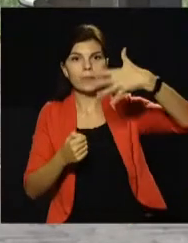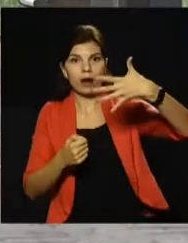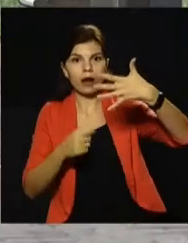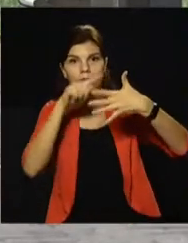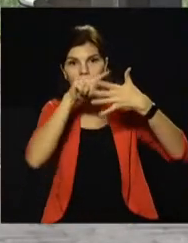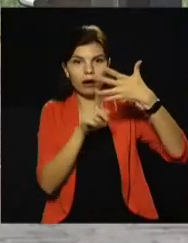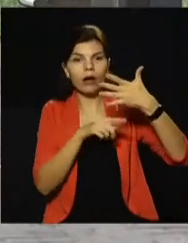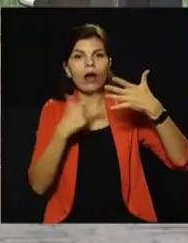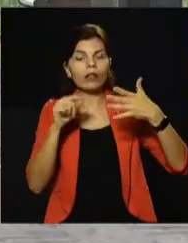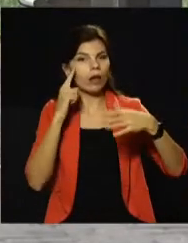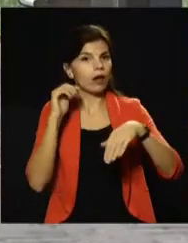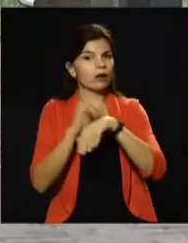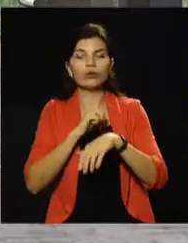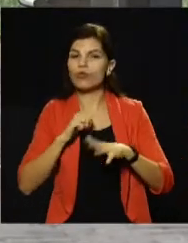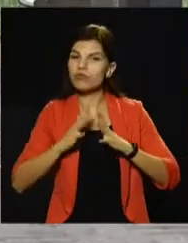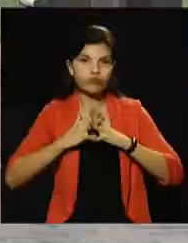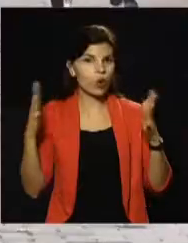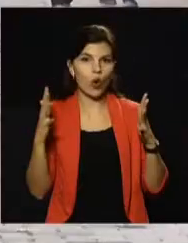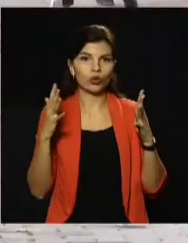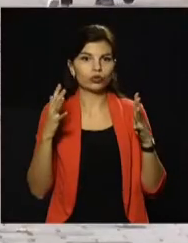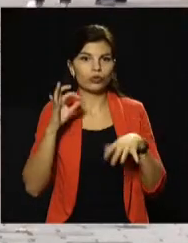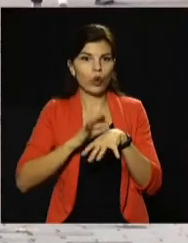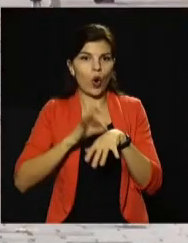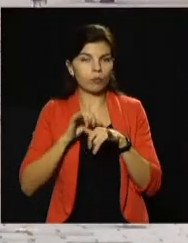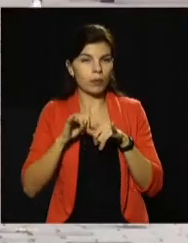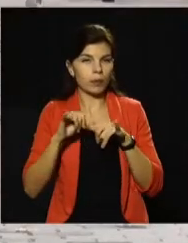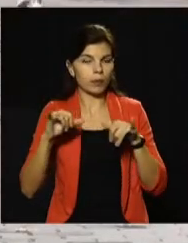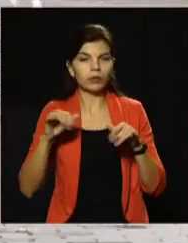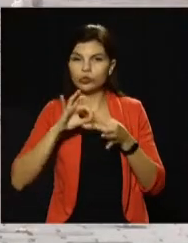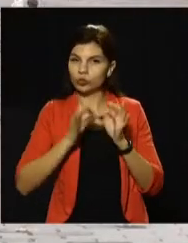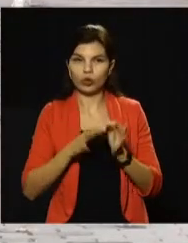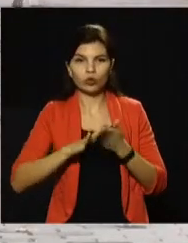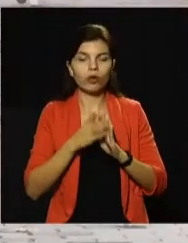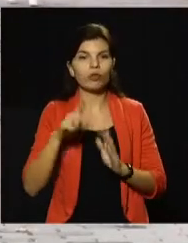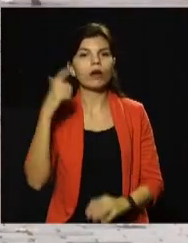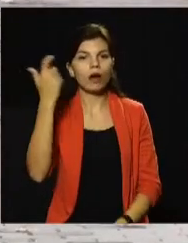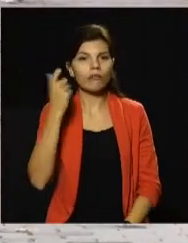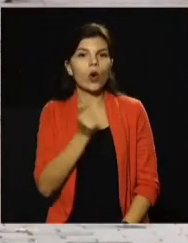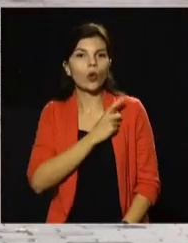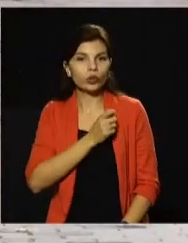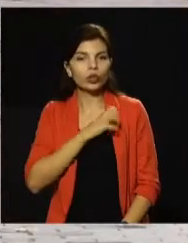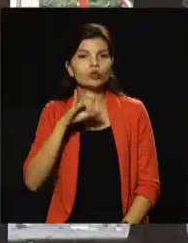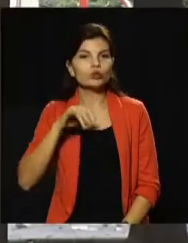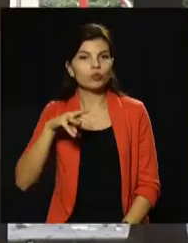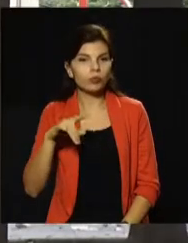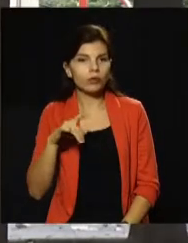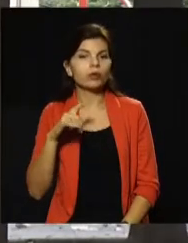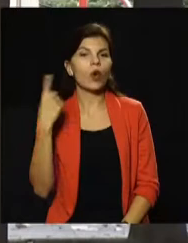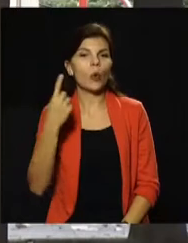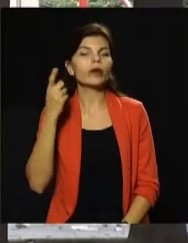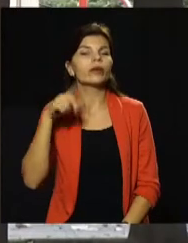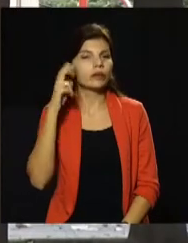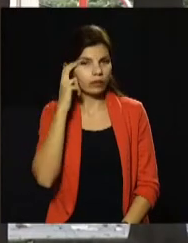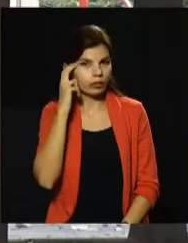територій, де зафіксували найбільший приріст недужих. Складна ситуація також у Харківській, Одеській, Сумській областях та